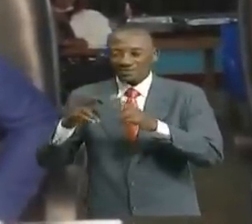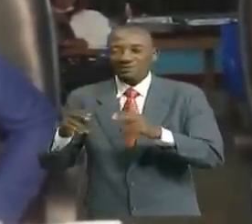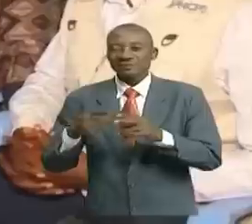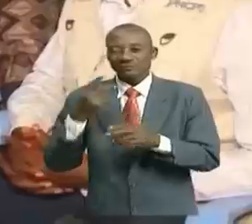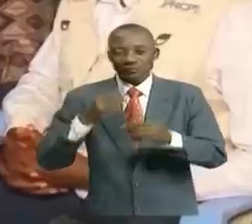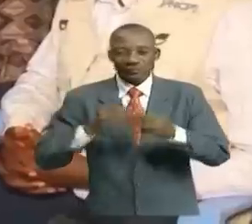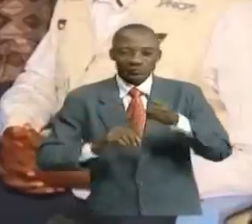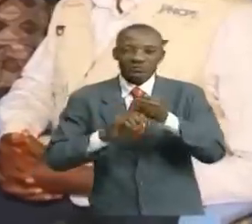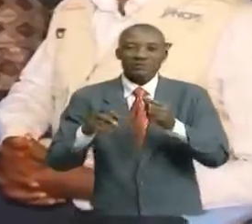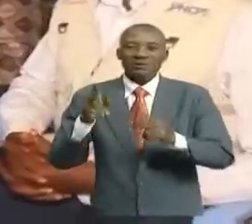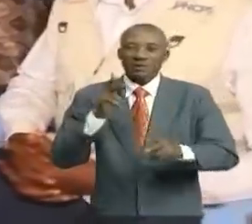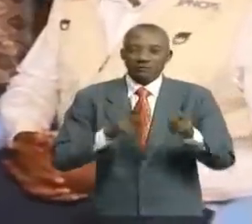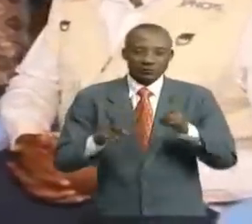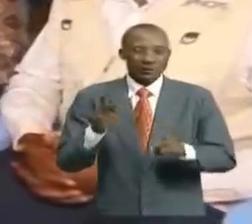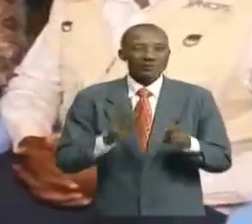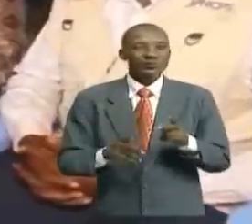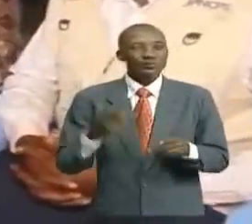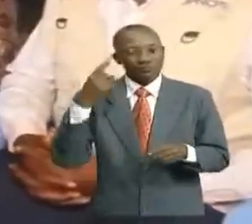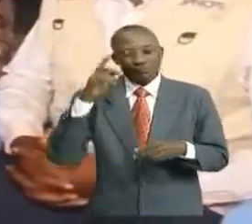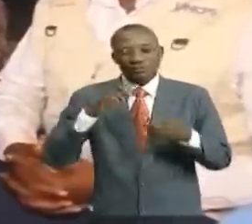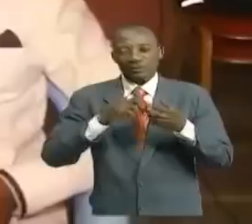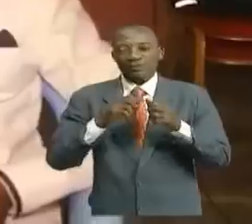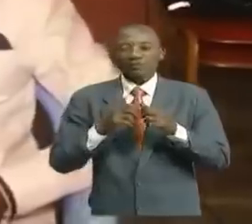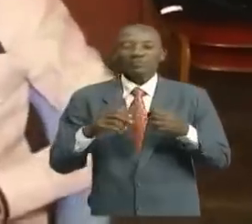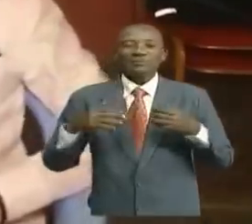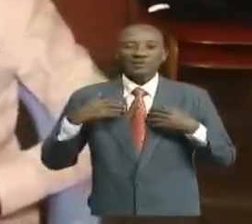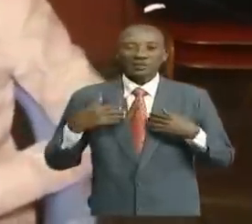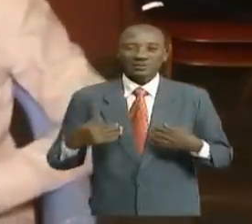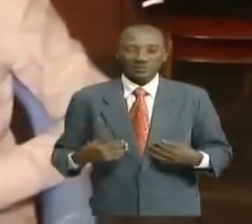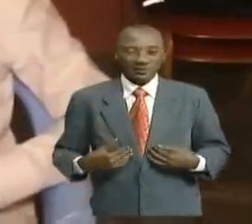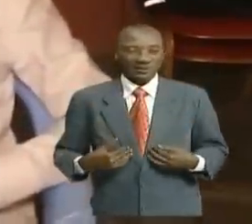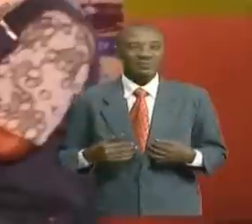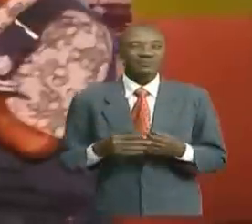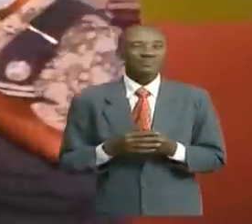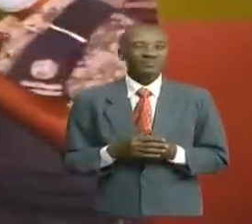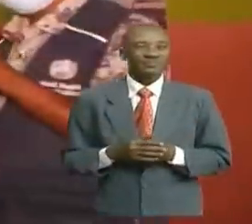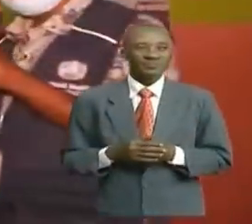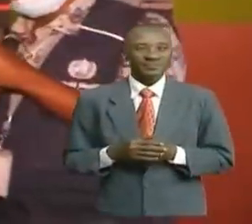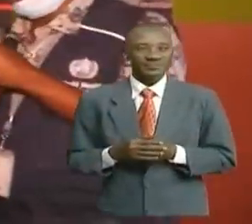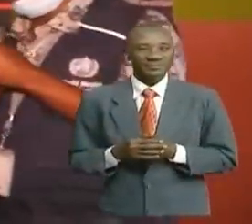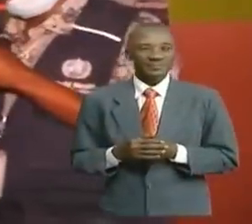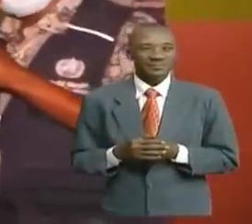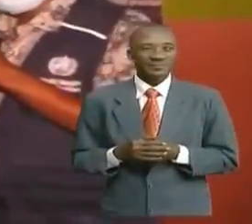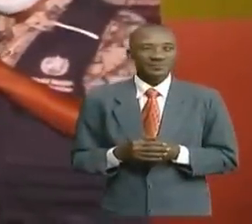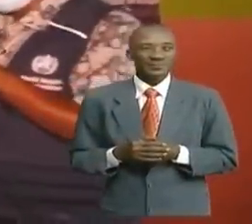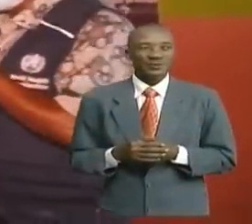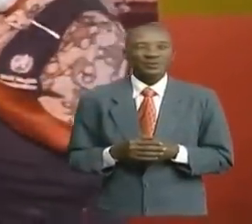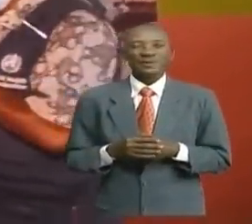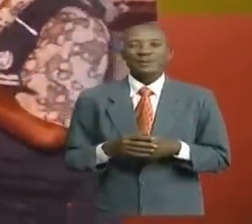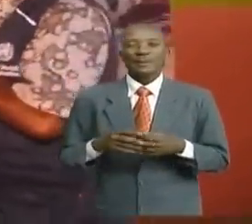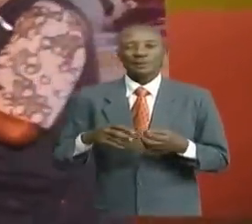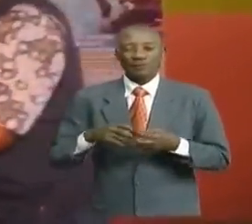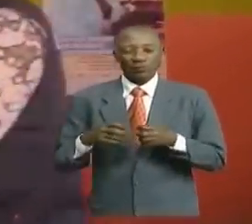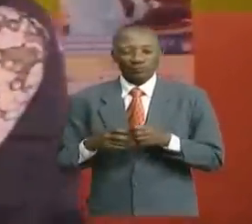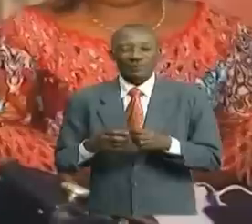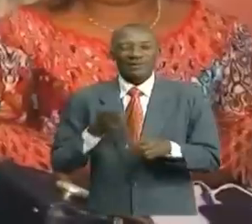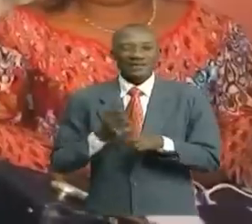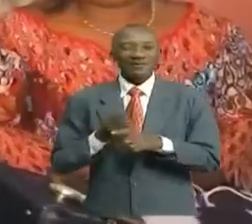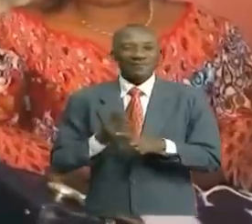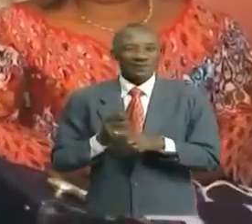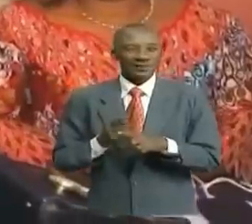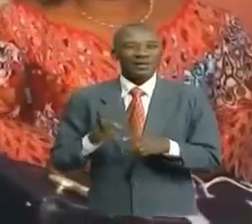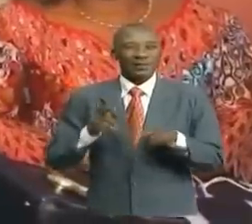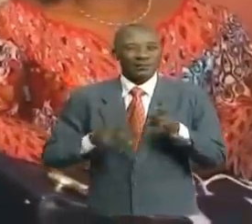nous citons l'OMS, pour l'appui qu'il ne cesse d'apporter au secteur de santé de la province